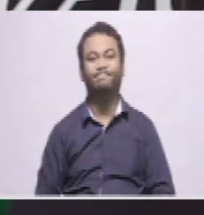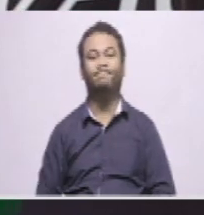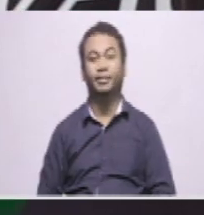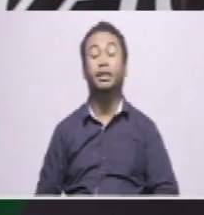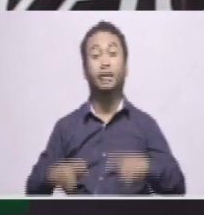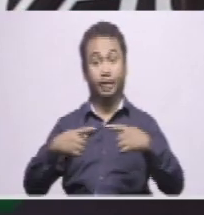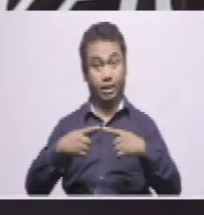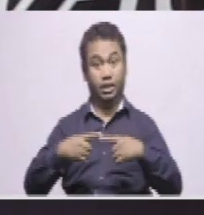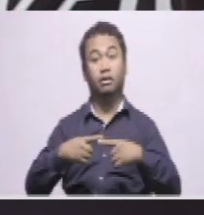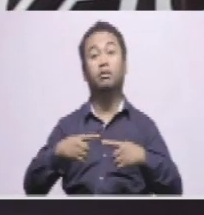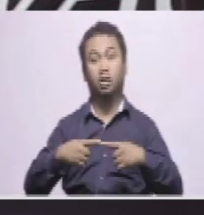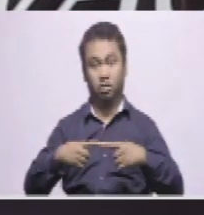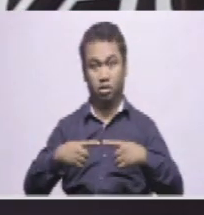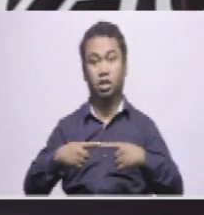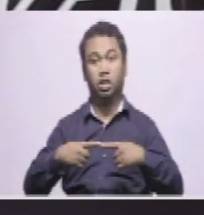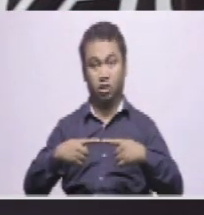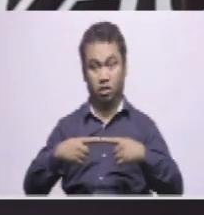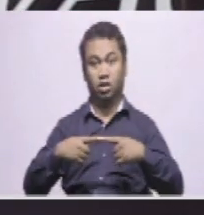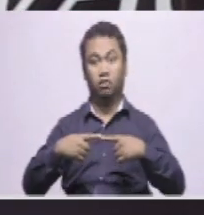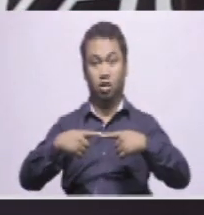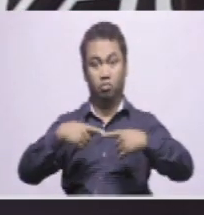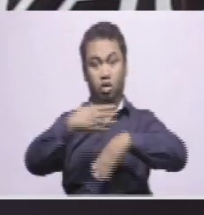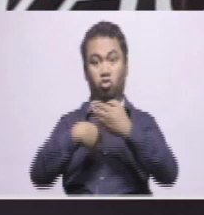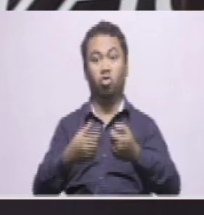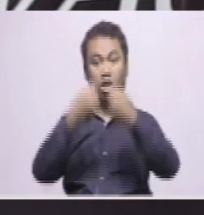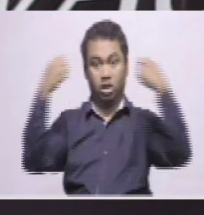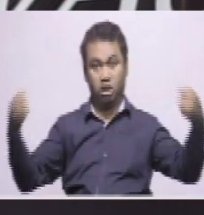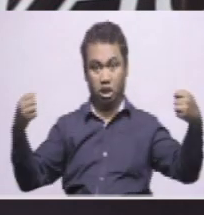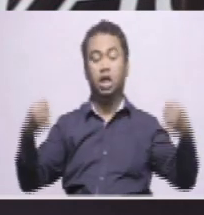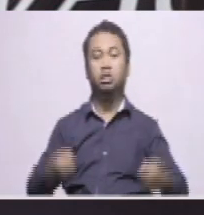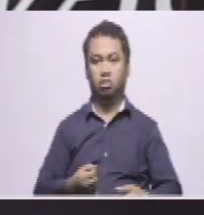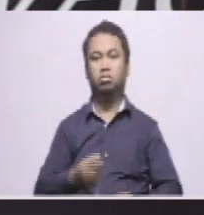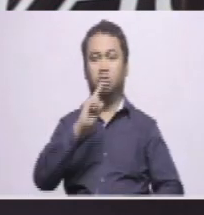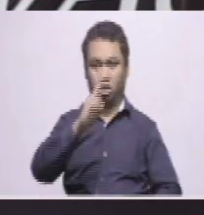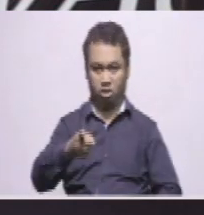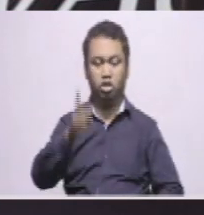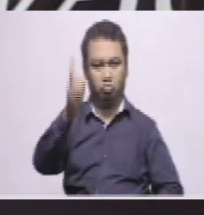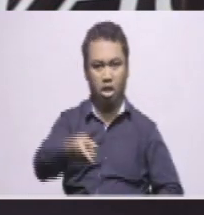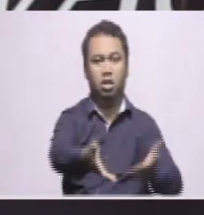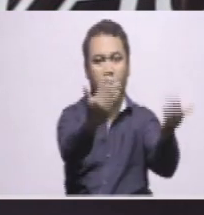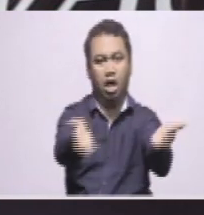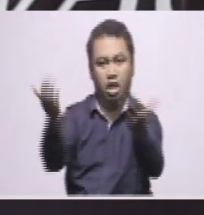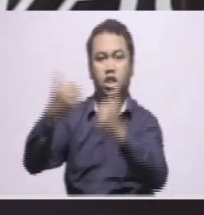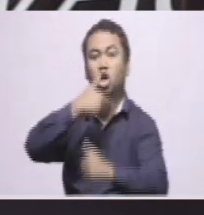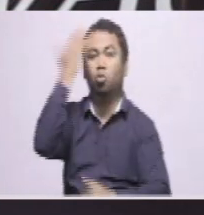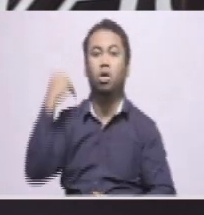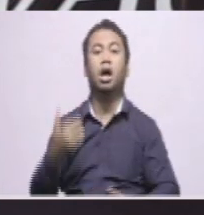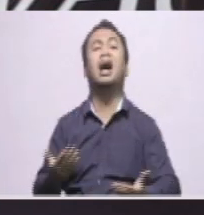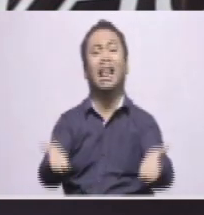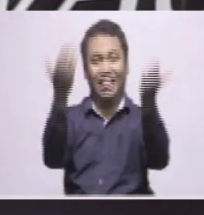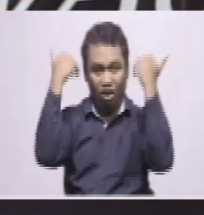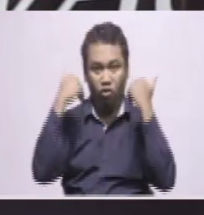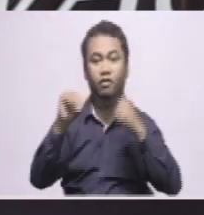andraikitra amin'ny fanentanana ny olom-pirenena ny mpanao gazety amafisina izay fanentanana izay ny amin'ny